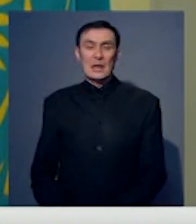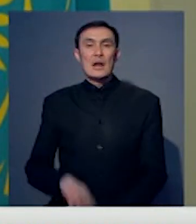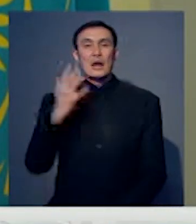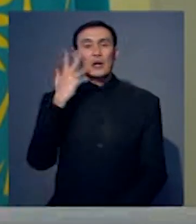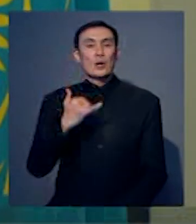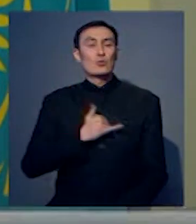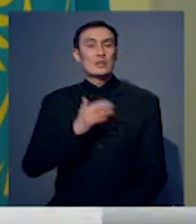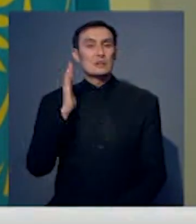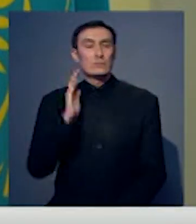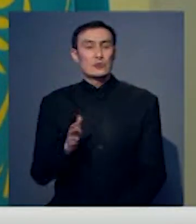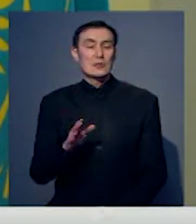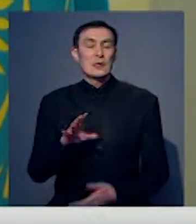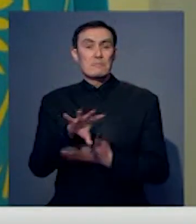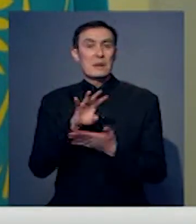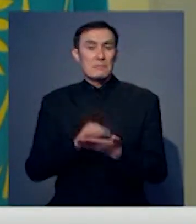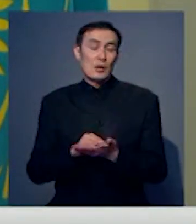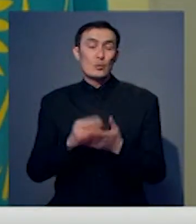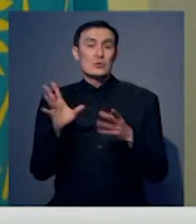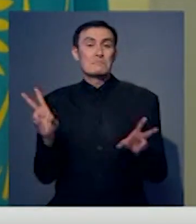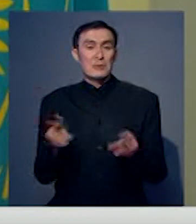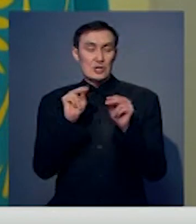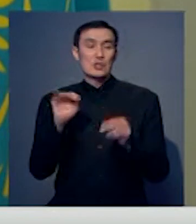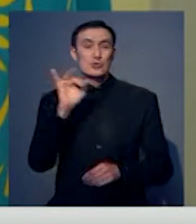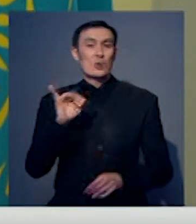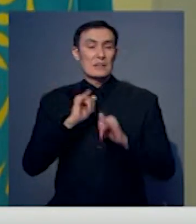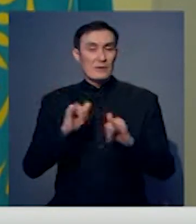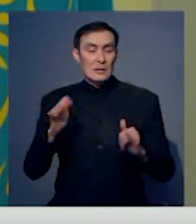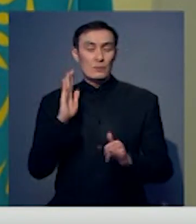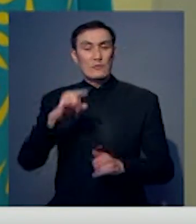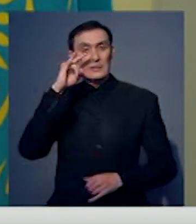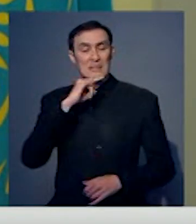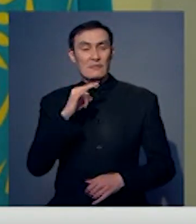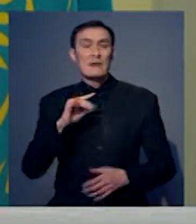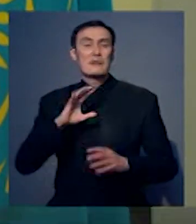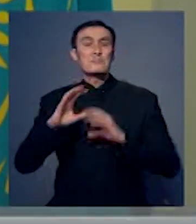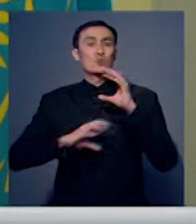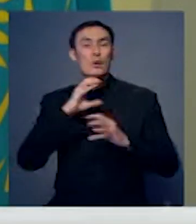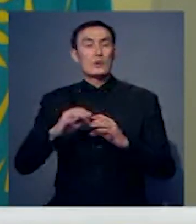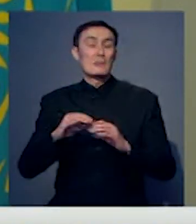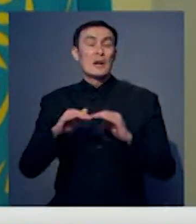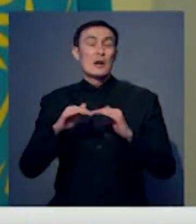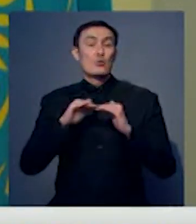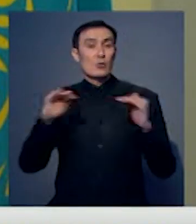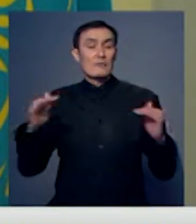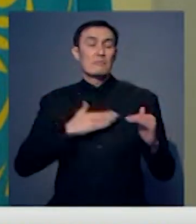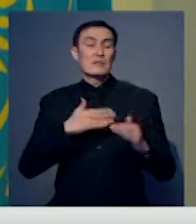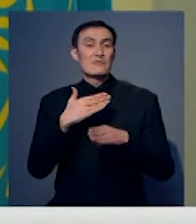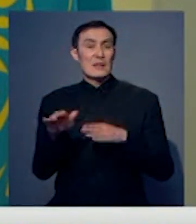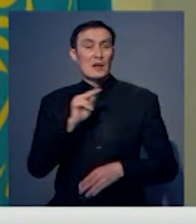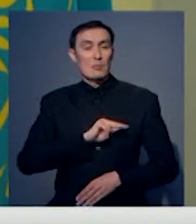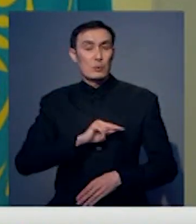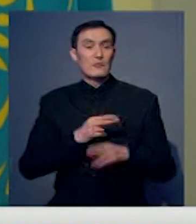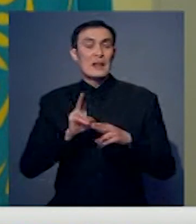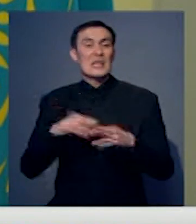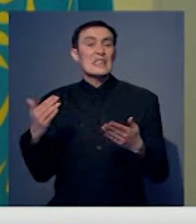нас будут примеры успешных историй, это также будет хороший способ продвигать Казахстан в мировом пространстве. Тот сектор, в котором мы работаем, это